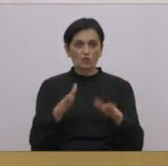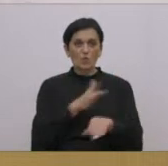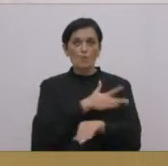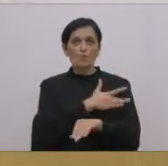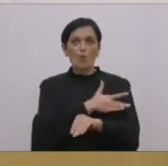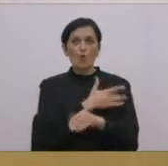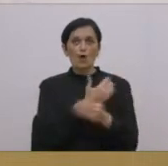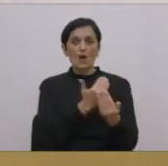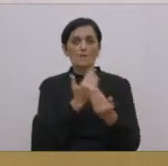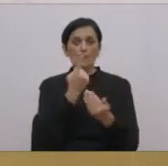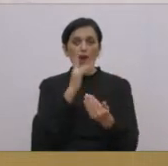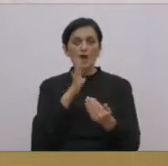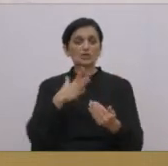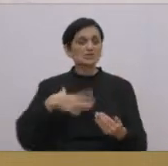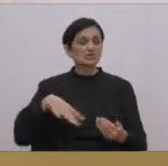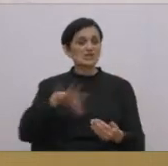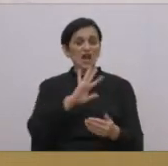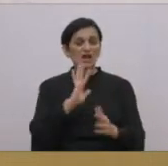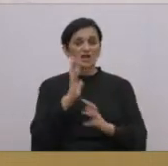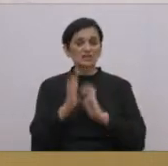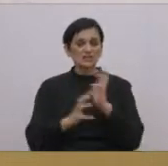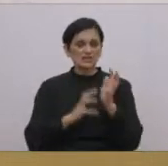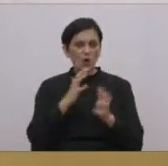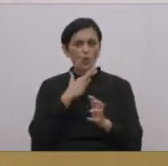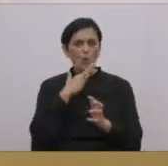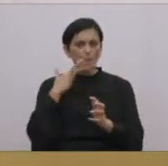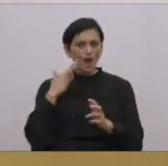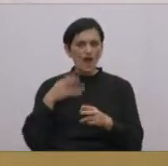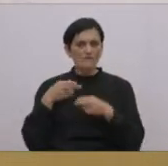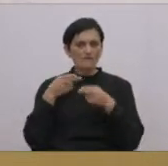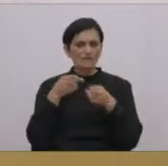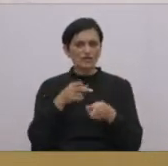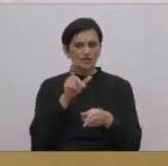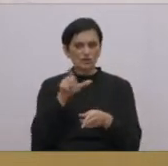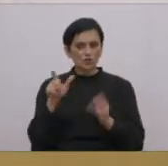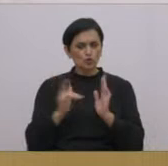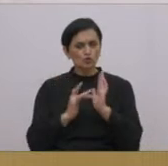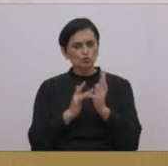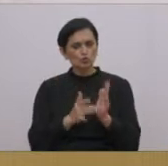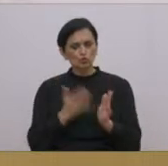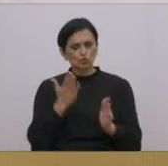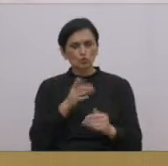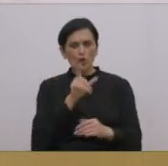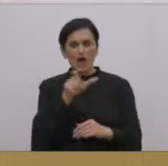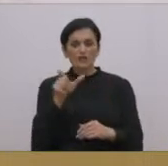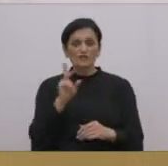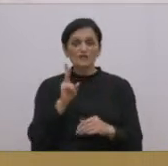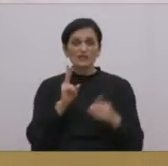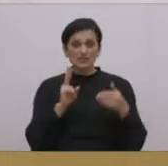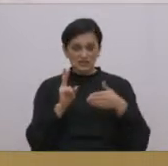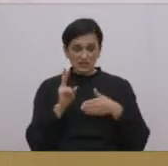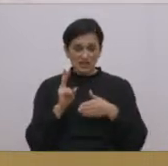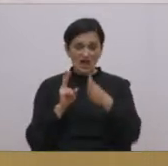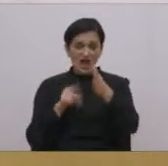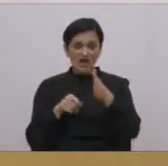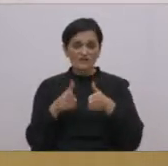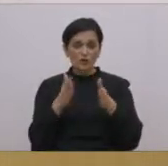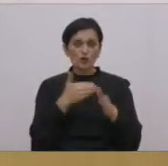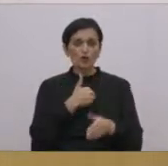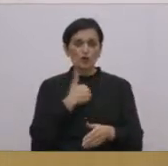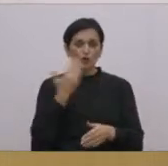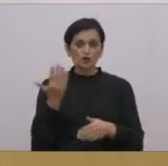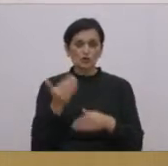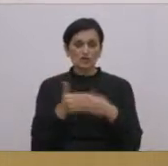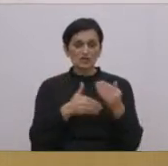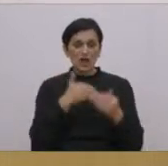Sahure Bara Martu Sakartvelos, Arame Cajta Šoriso Beur Vizitor, Turistu, im Adamian Cvinc Kajuli Samgzazida, Megi Surert,